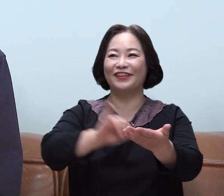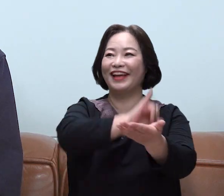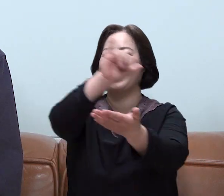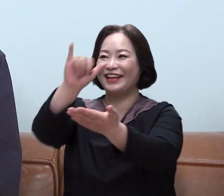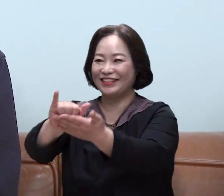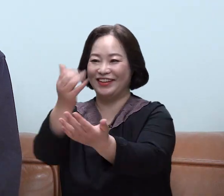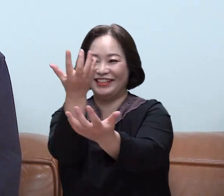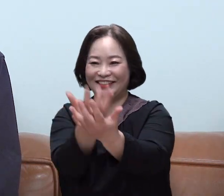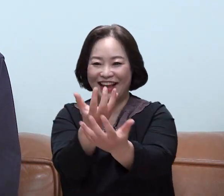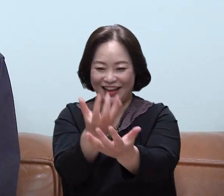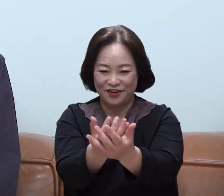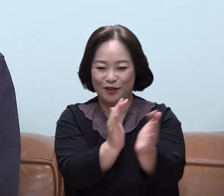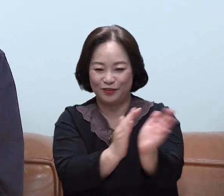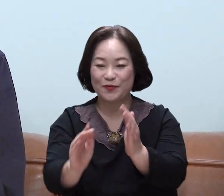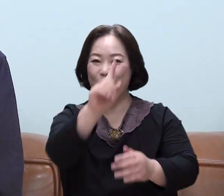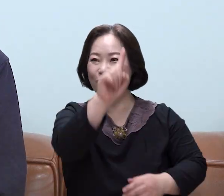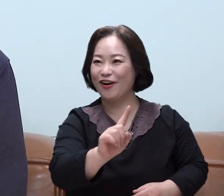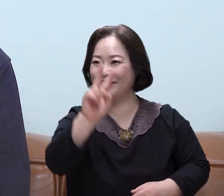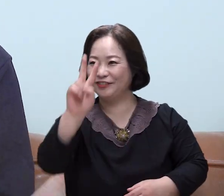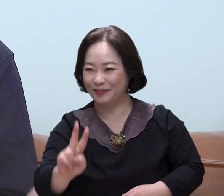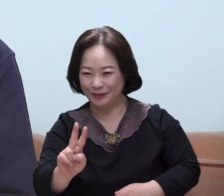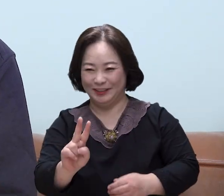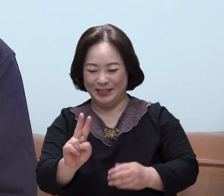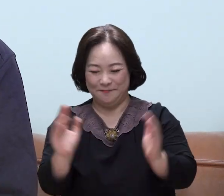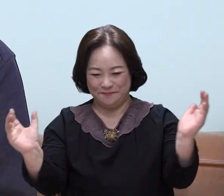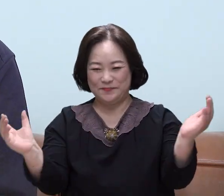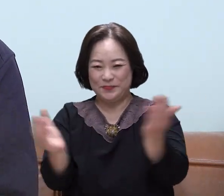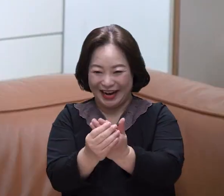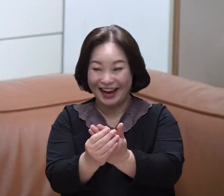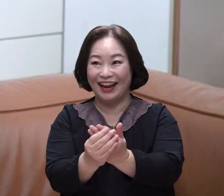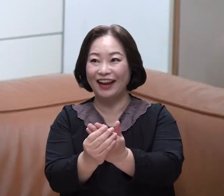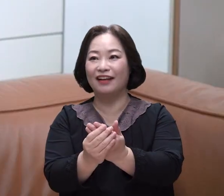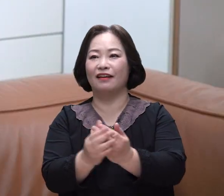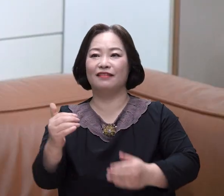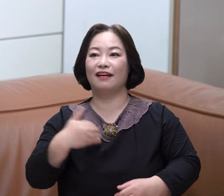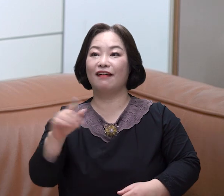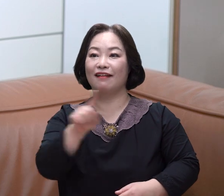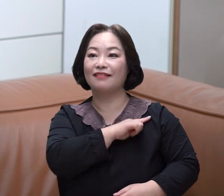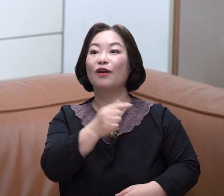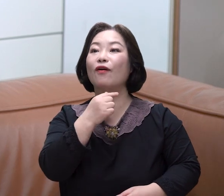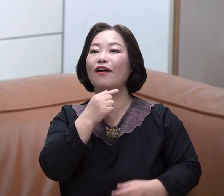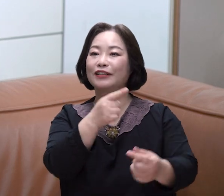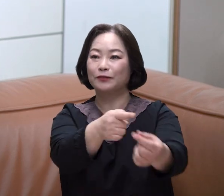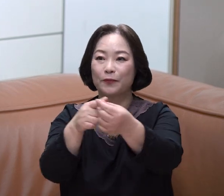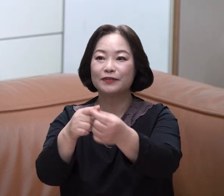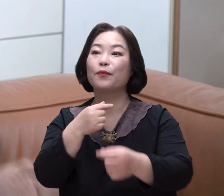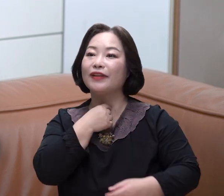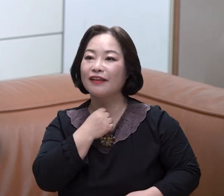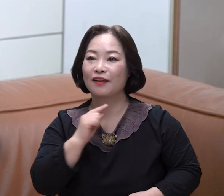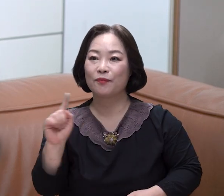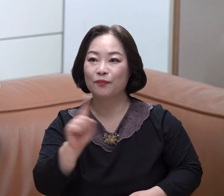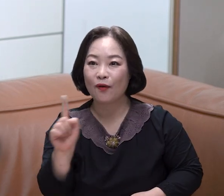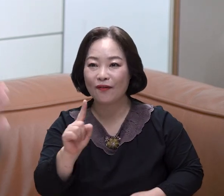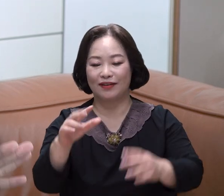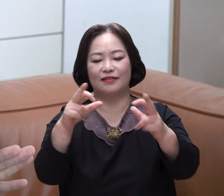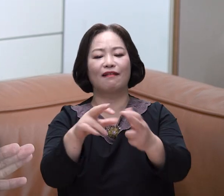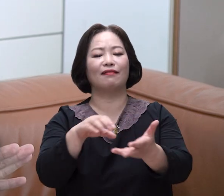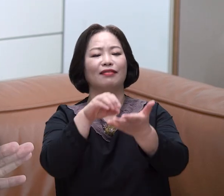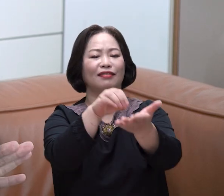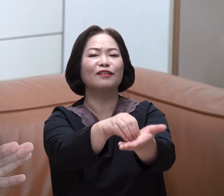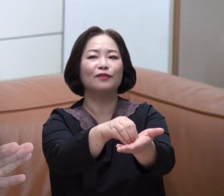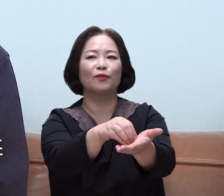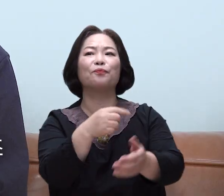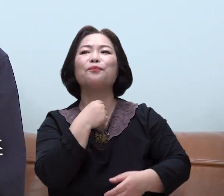미국에서도 뭐 스텝 1, 스텝 2 제가 다 준비를 잘 해갔어요. 근데 가장 먼저 해야 할 일이 장애인 등록이라고